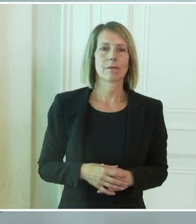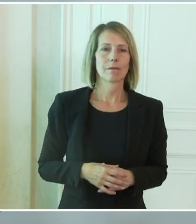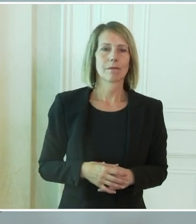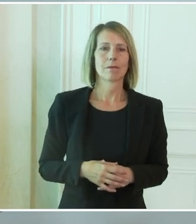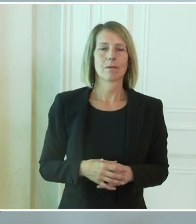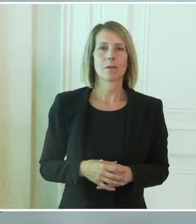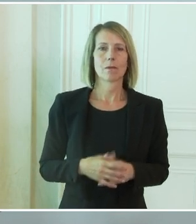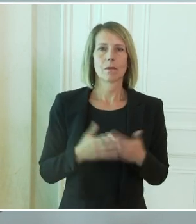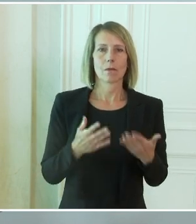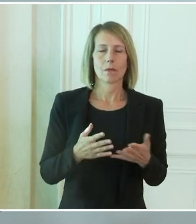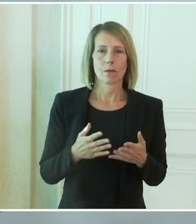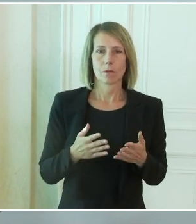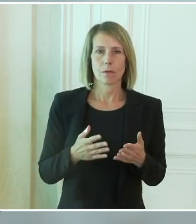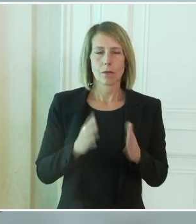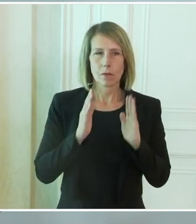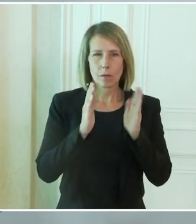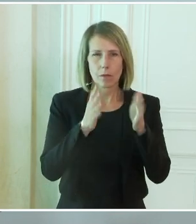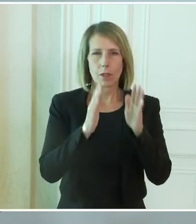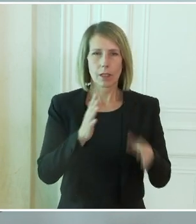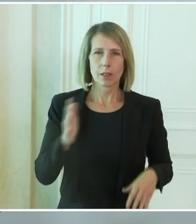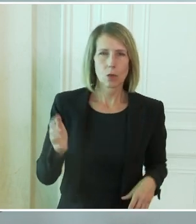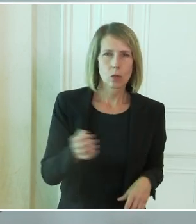Am Wege zum Sieg